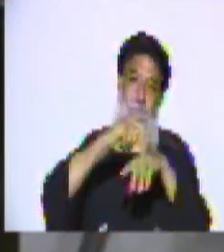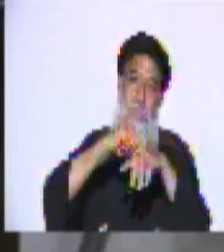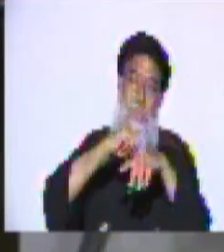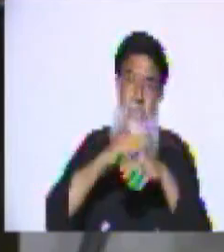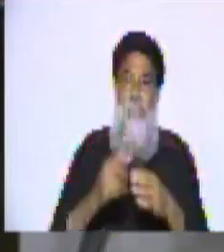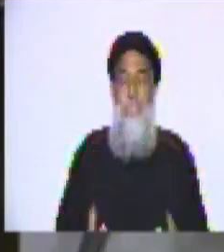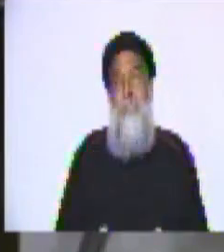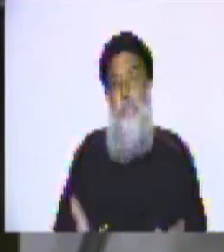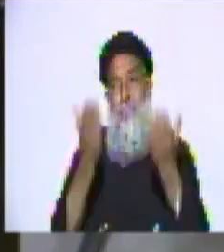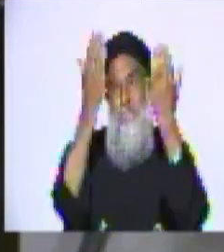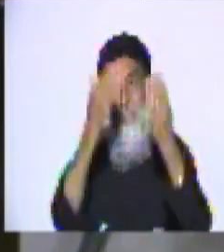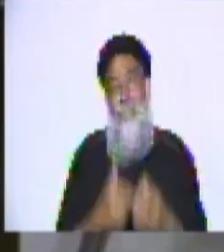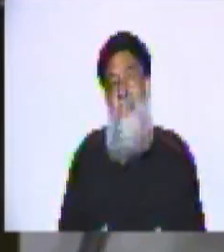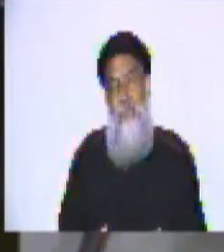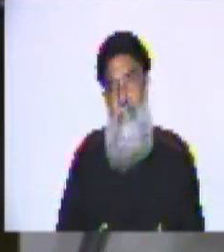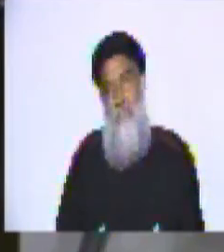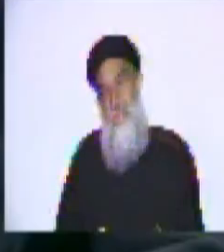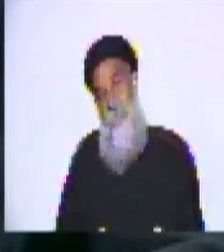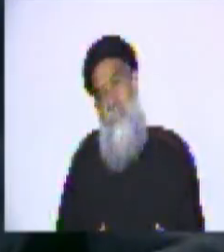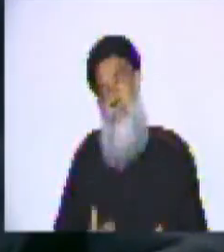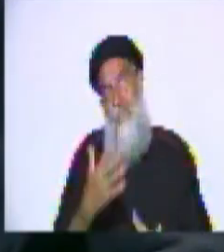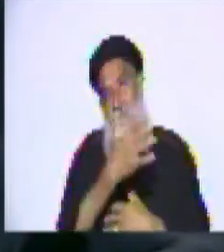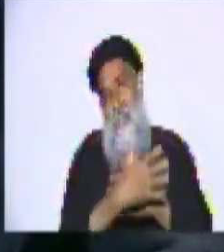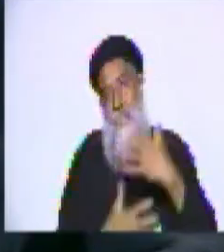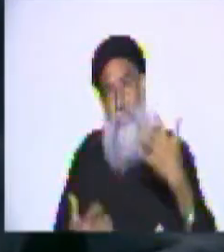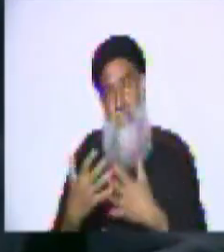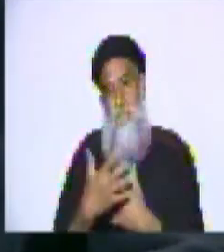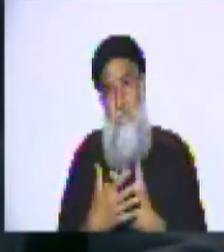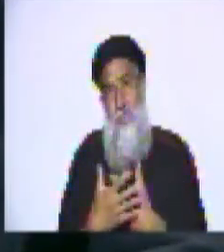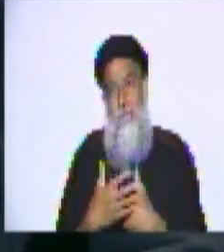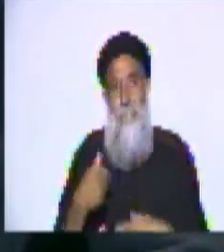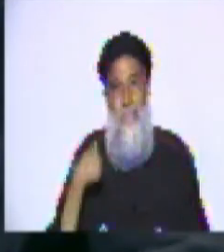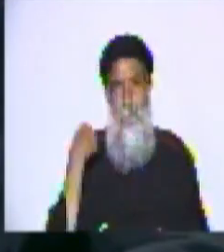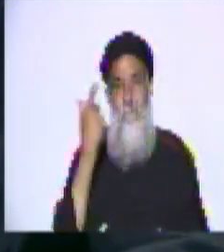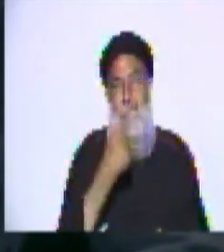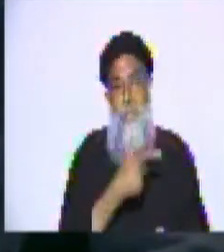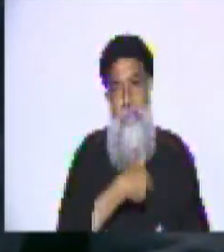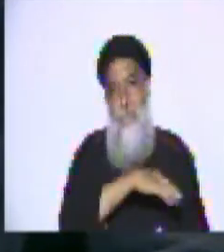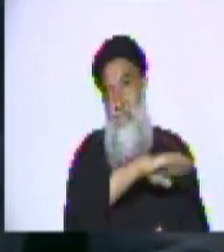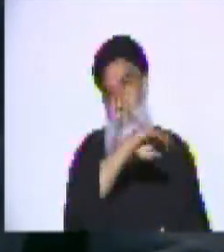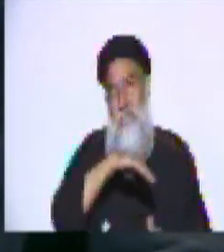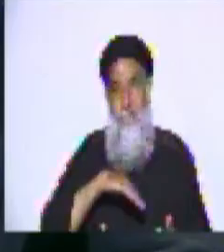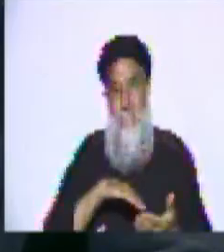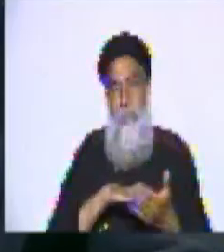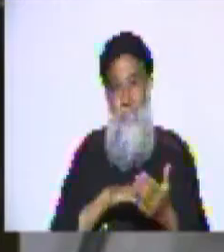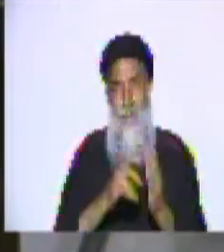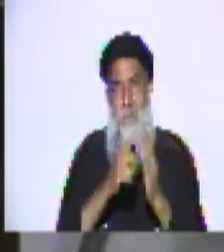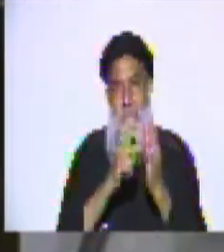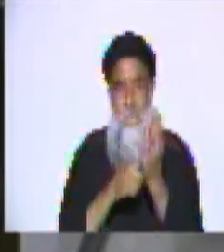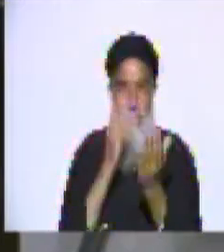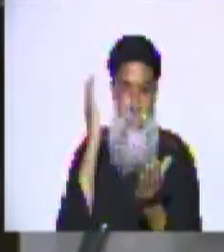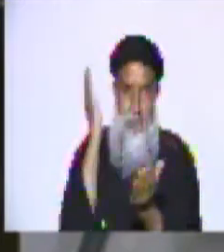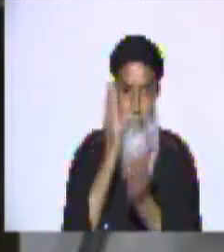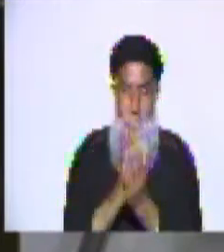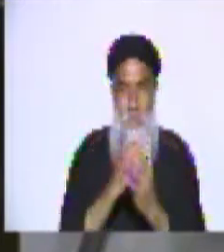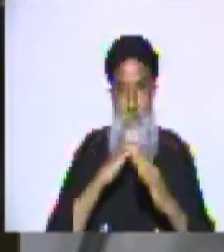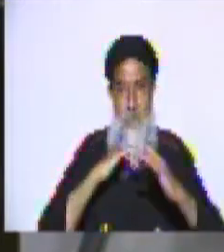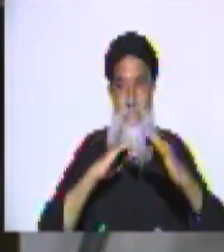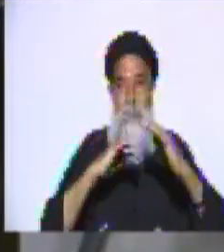القيامة، شركة القديسين والملائكة وشفاعتهم. أيوة بالظبط. ودي في الإلحان بقى